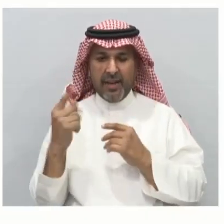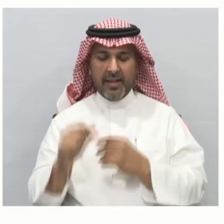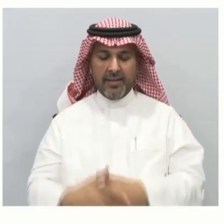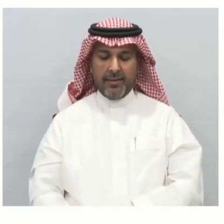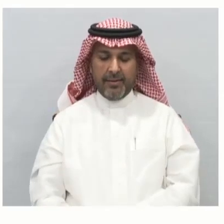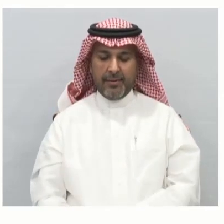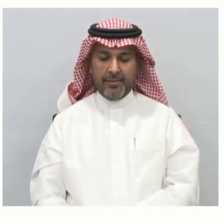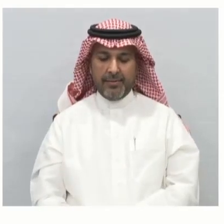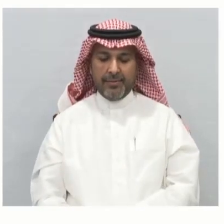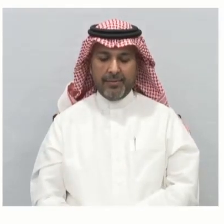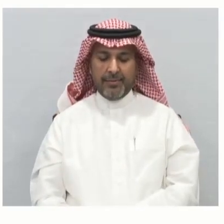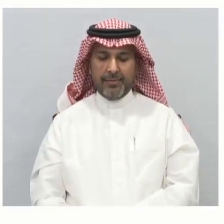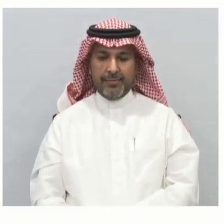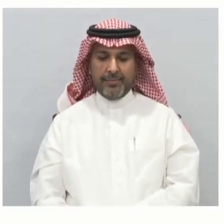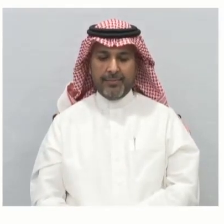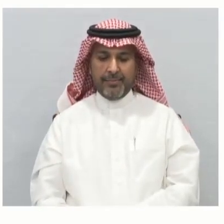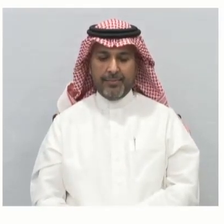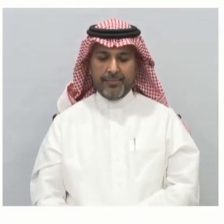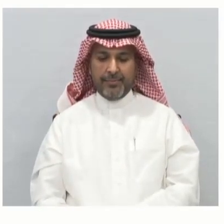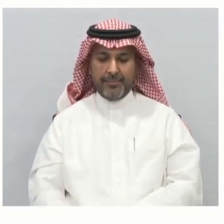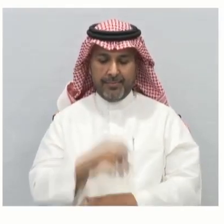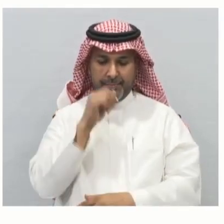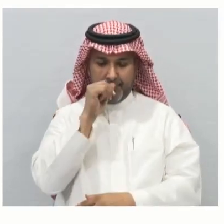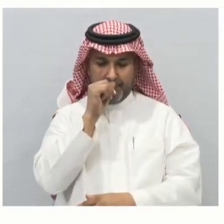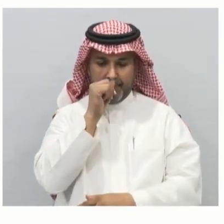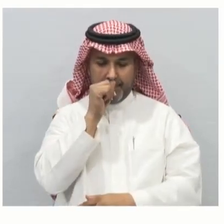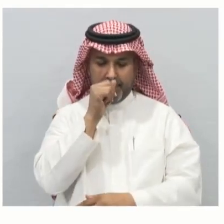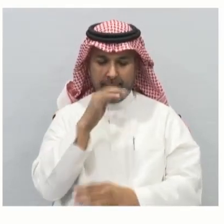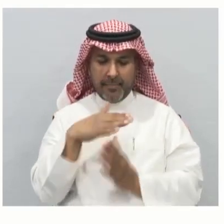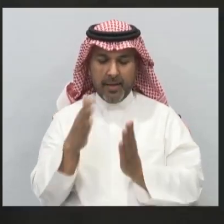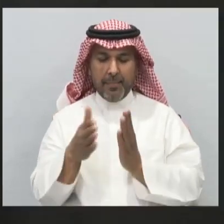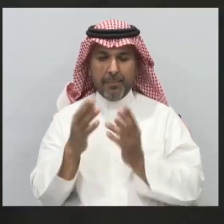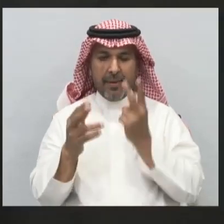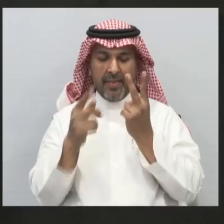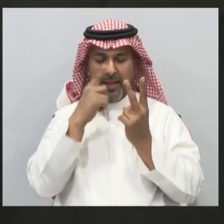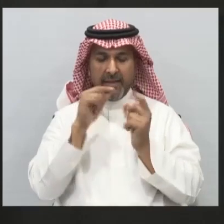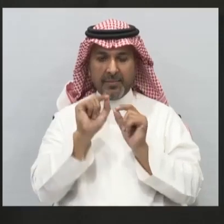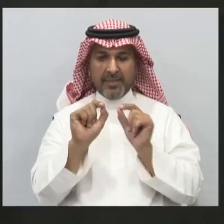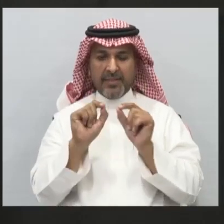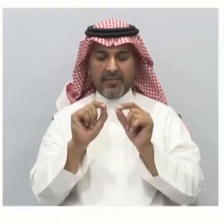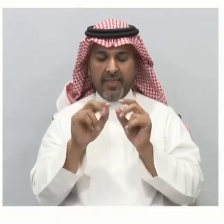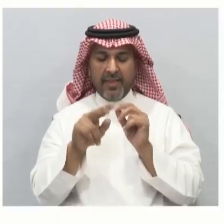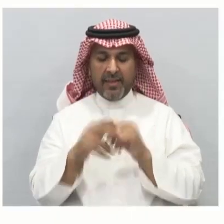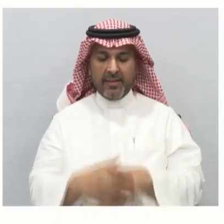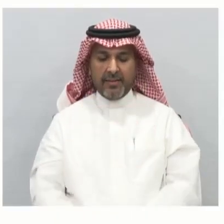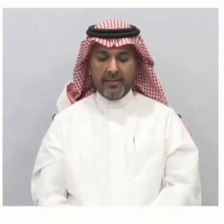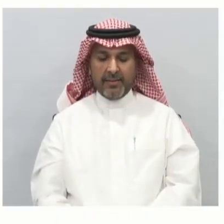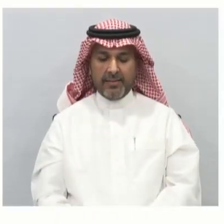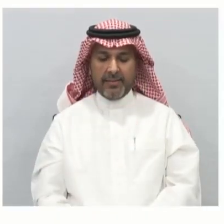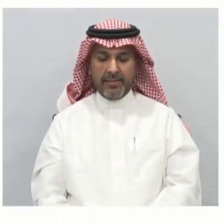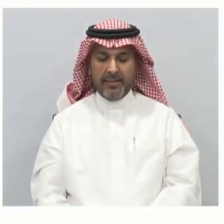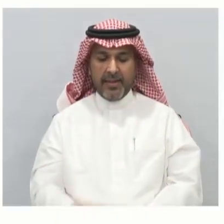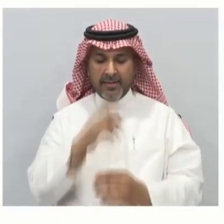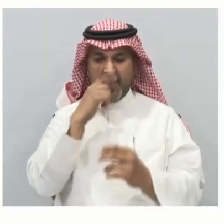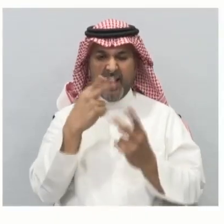تبقى الاجزاء ثمانيه من مئه كم منزل عليه من الفاصله طالما عندي اجزاء والمئه